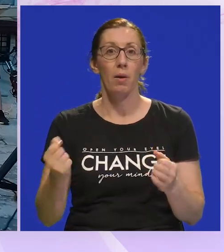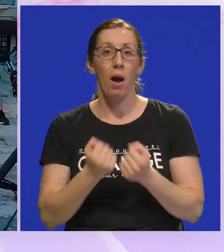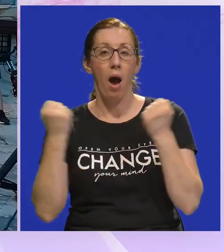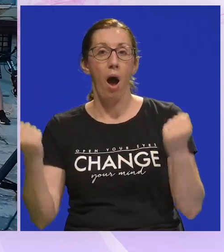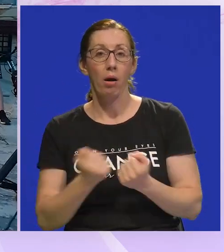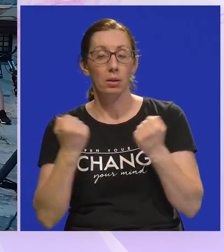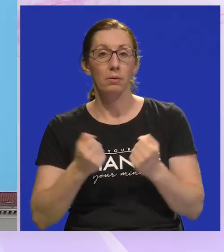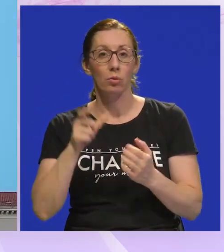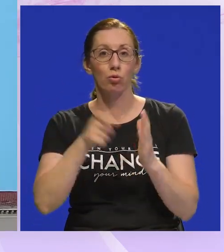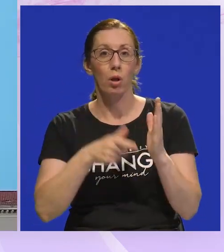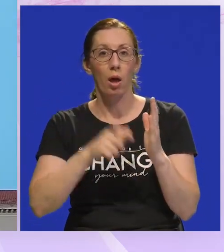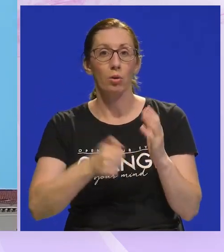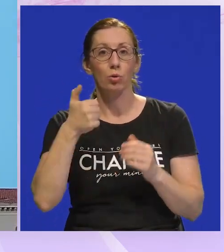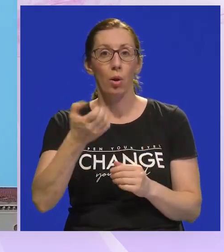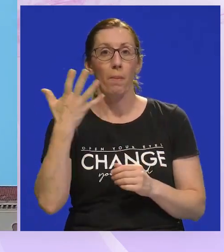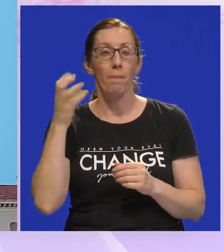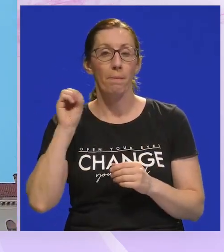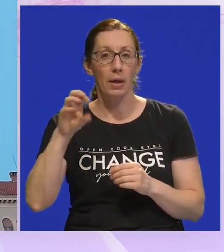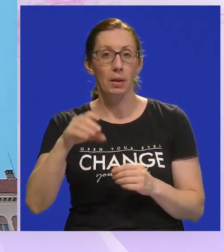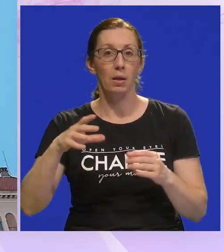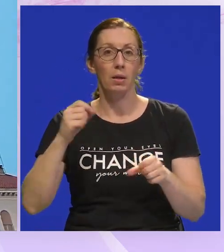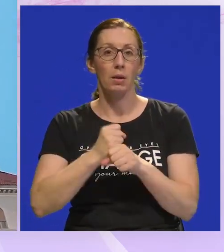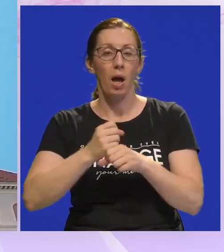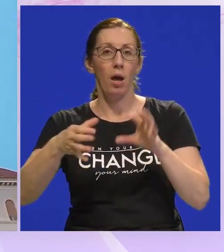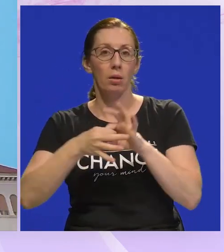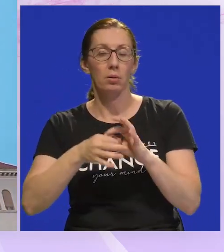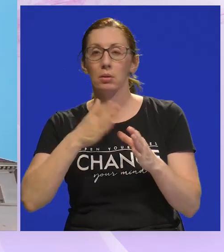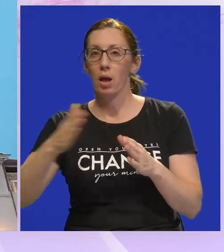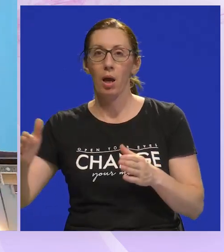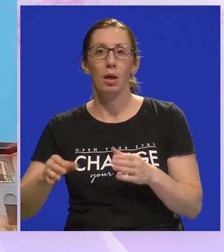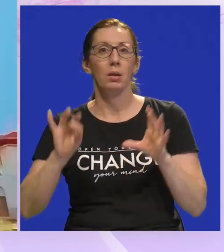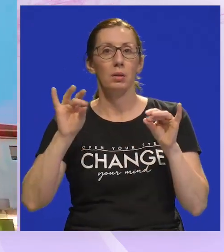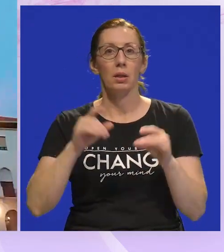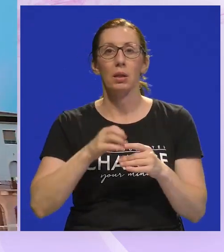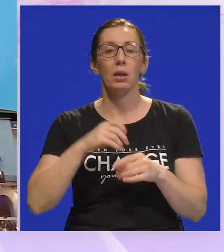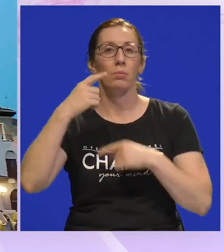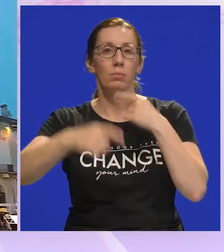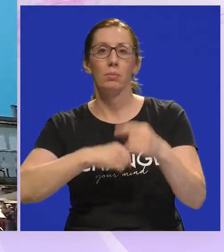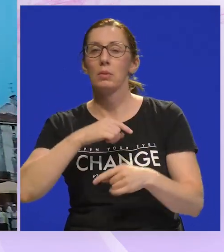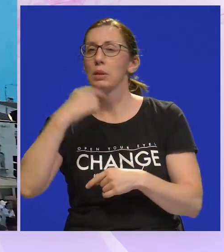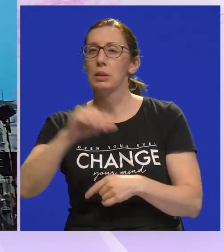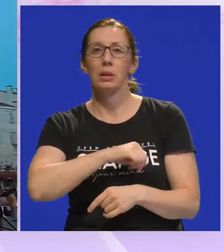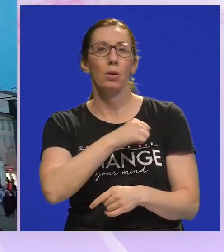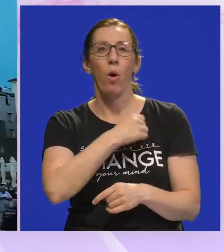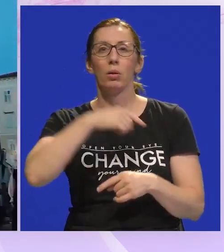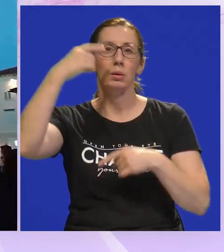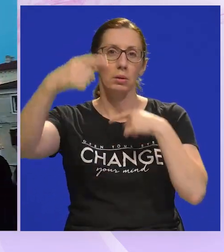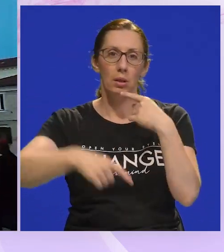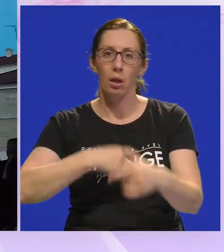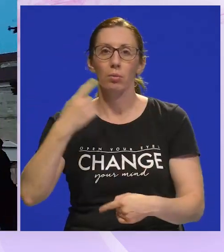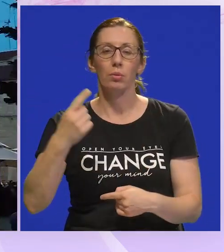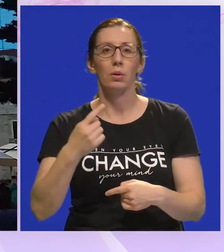1000 aktivnih članova, 115 stalnih suradnika i 10 djelatnika cjelogodišnjim kontinuiranim